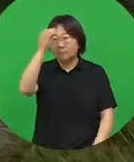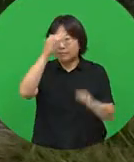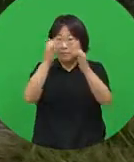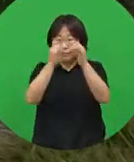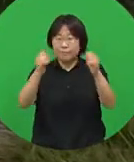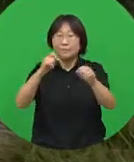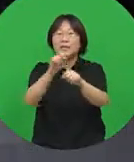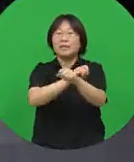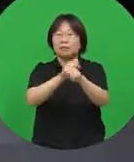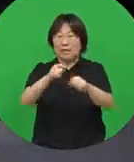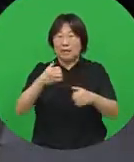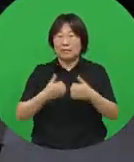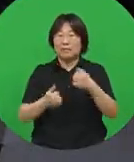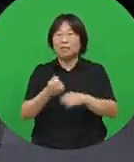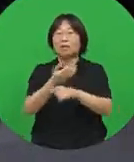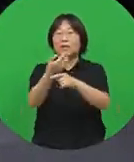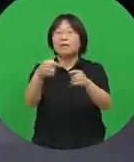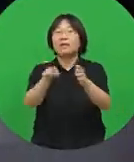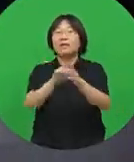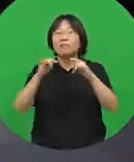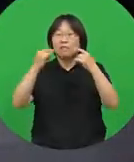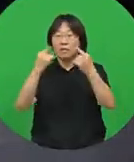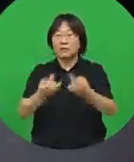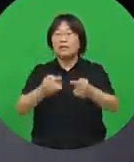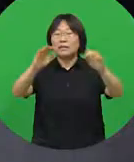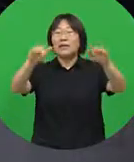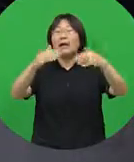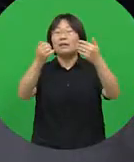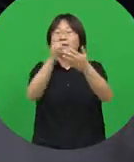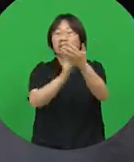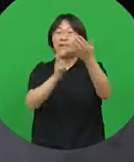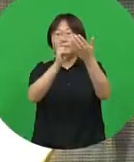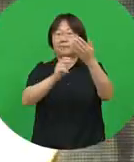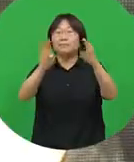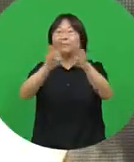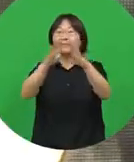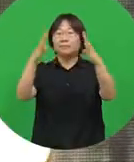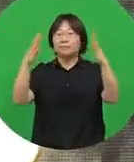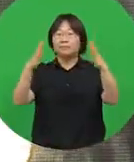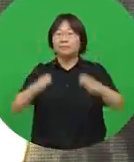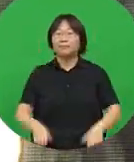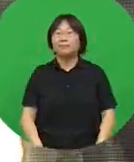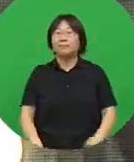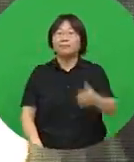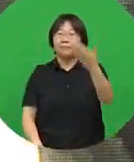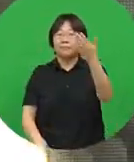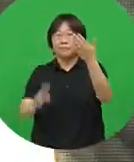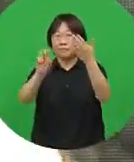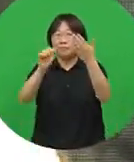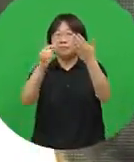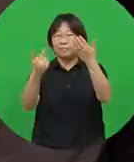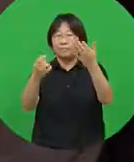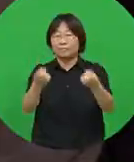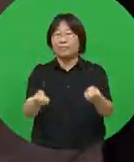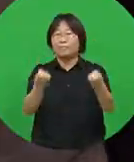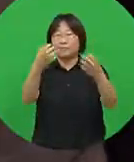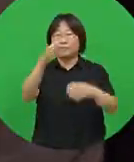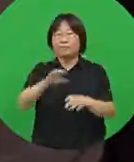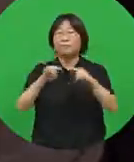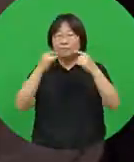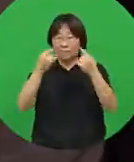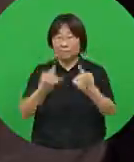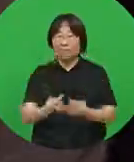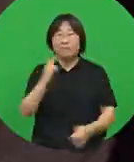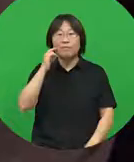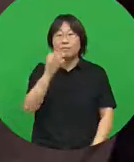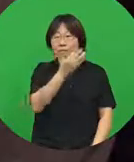관객들에게 특별한 즐거움을 전하는 프랑스 가을 음악제가 개최됐습니다. 9월 26일 열린 축제는 프랑스의